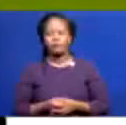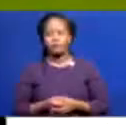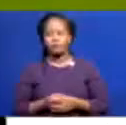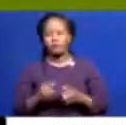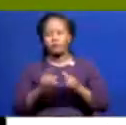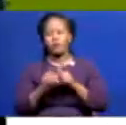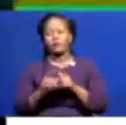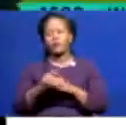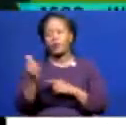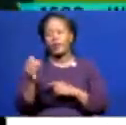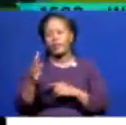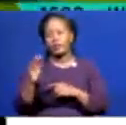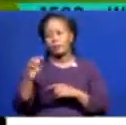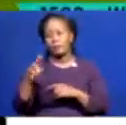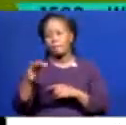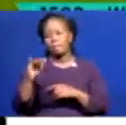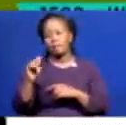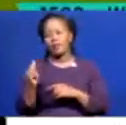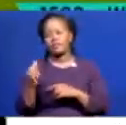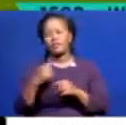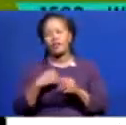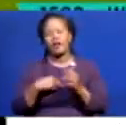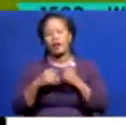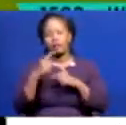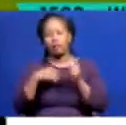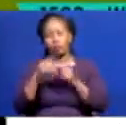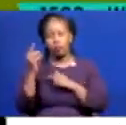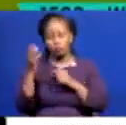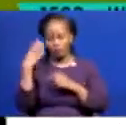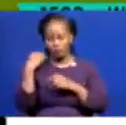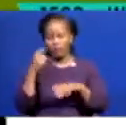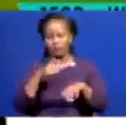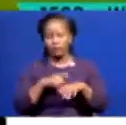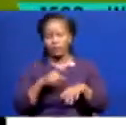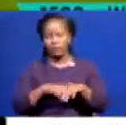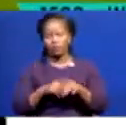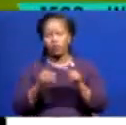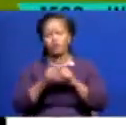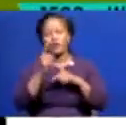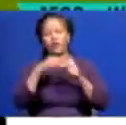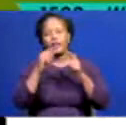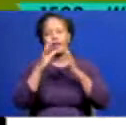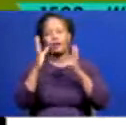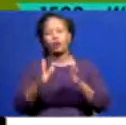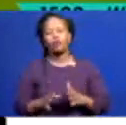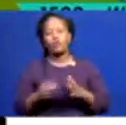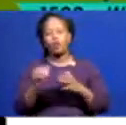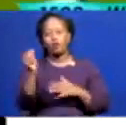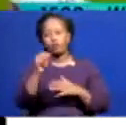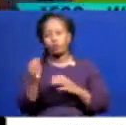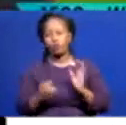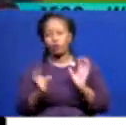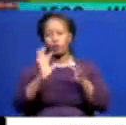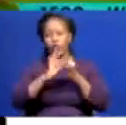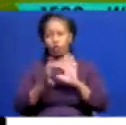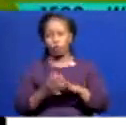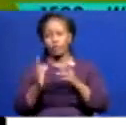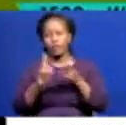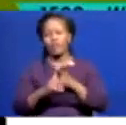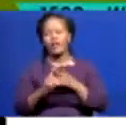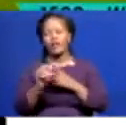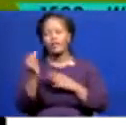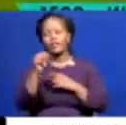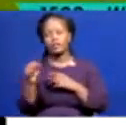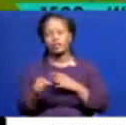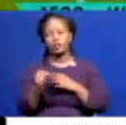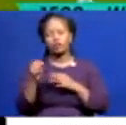Muya ni bingwa wa bara Ulaya katika makala mawili yaliyopita, mshindi wa medali ya fedha ya mbio za Olimpiki na medali ya shaba ya dunia.